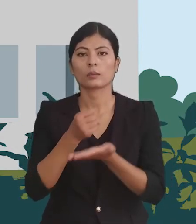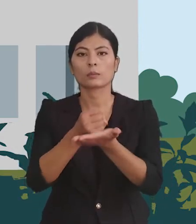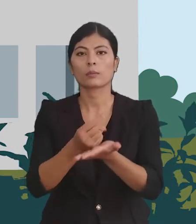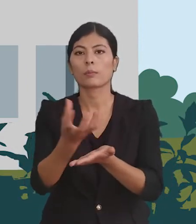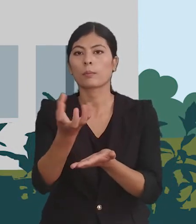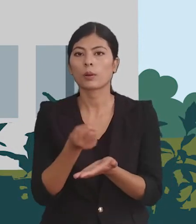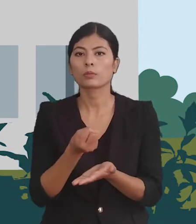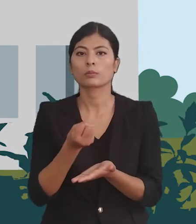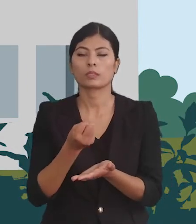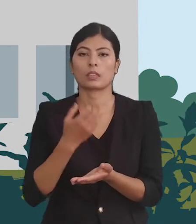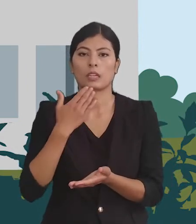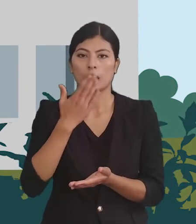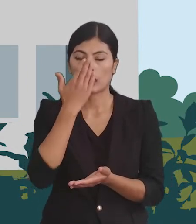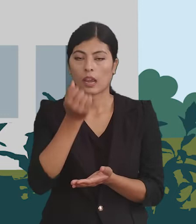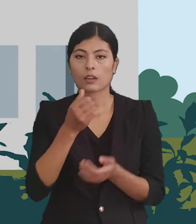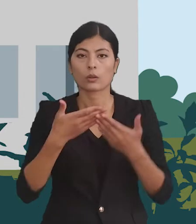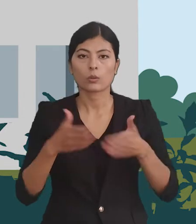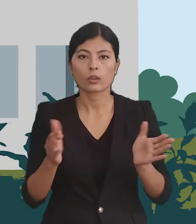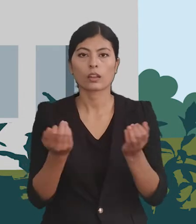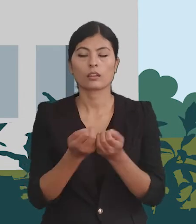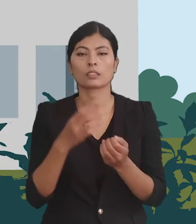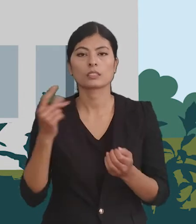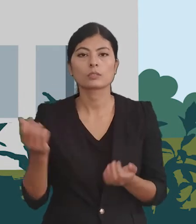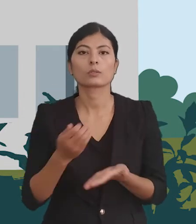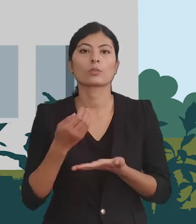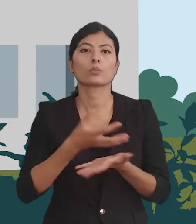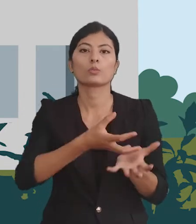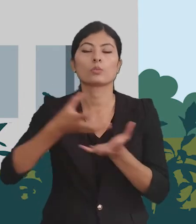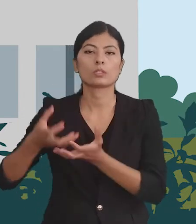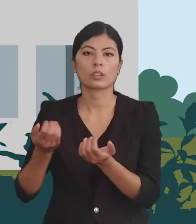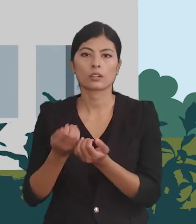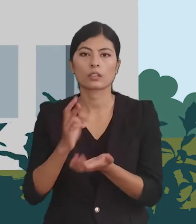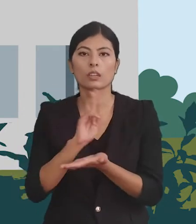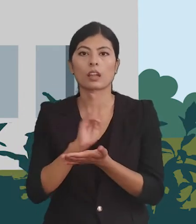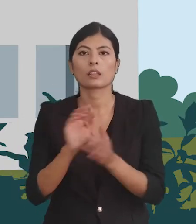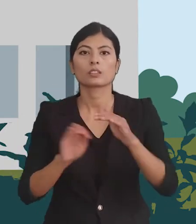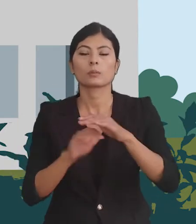सहयोग मिले के पड़े के मानसिक कारण खोल के निवेदन देवे